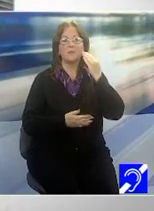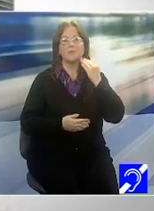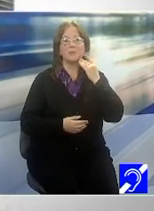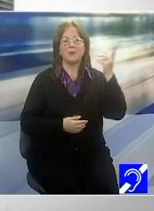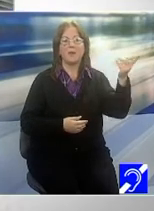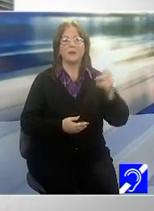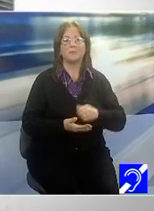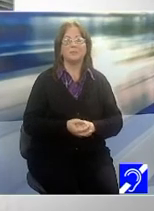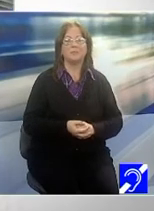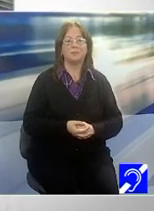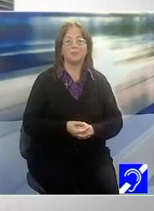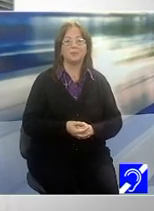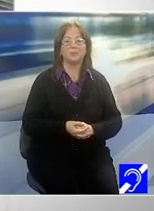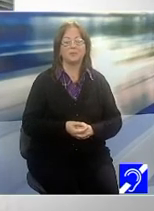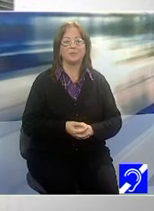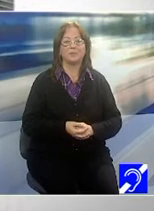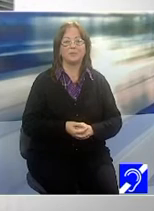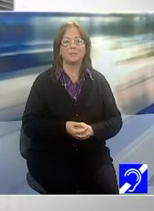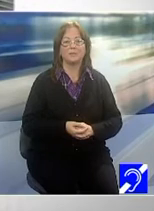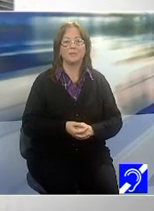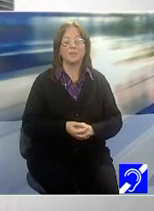the visa of the most.